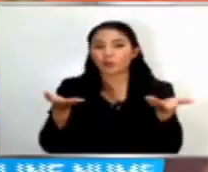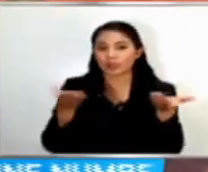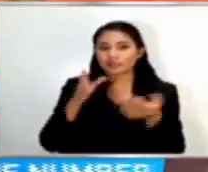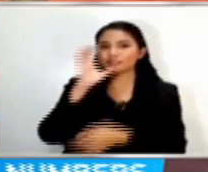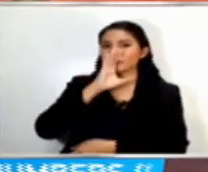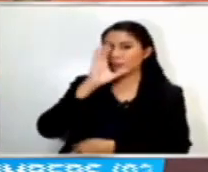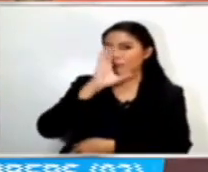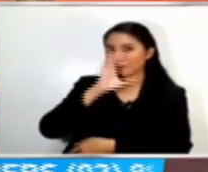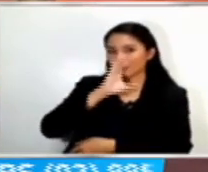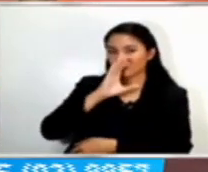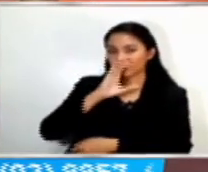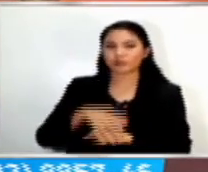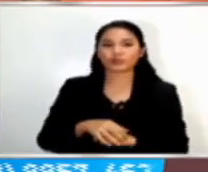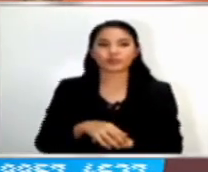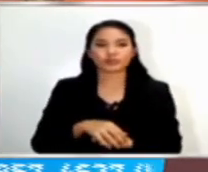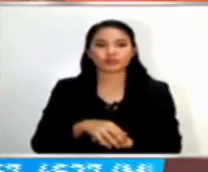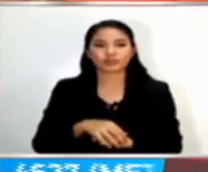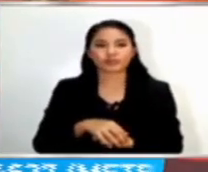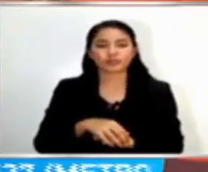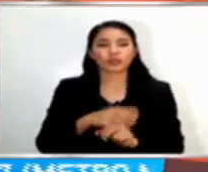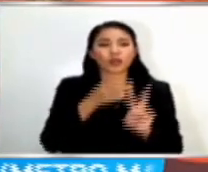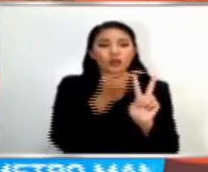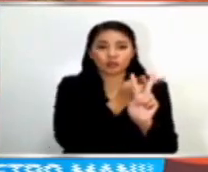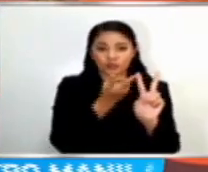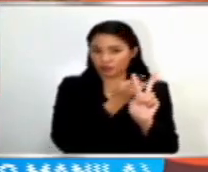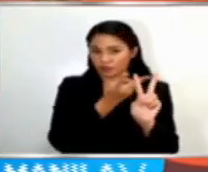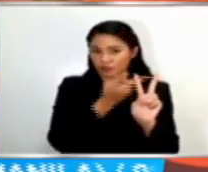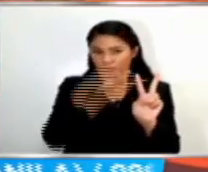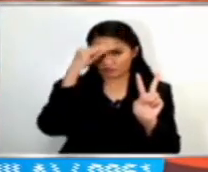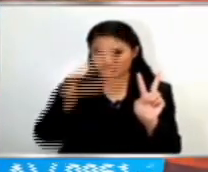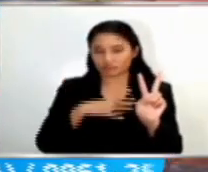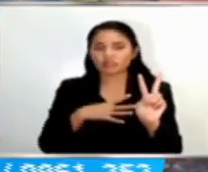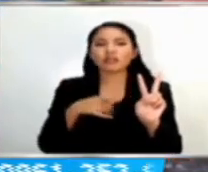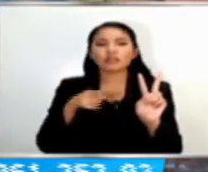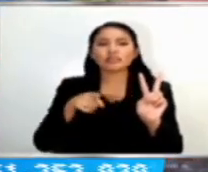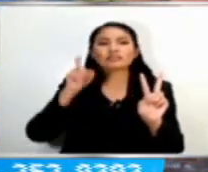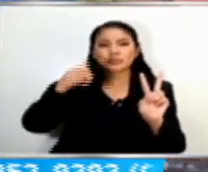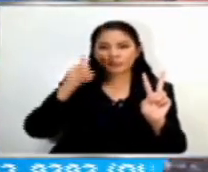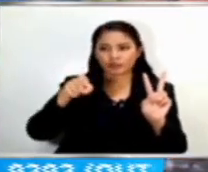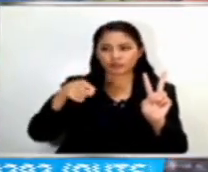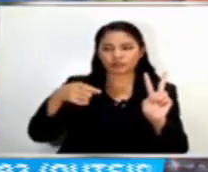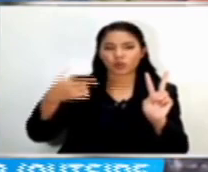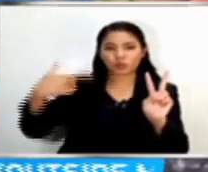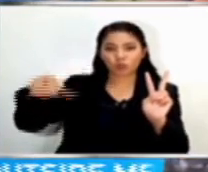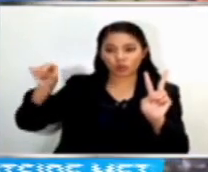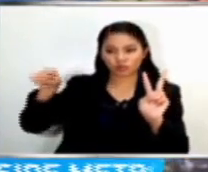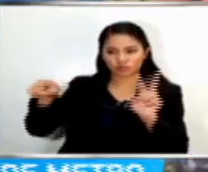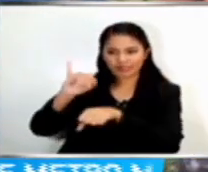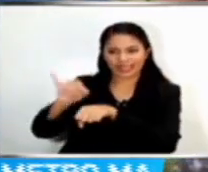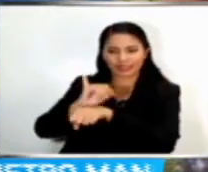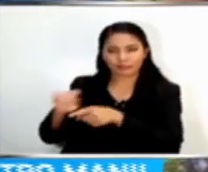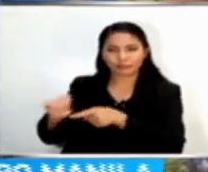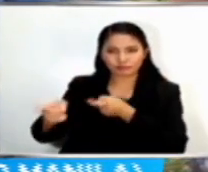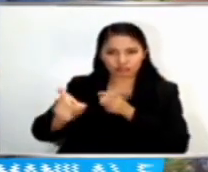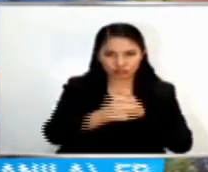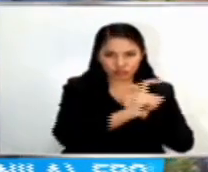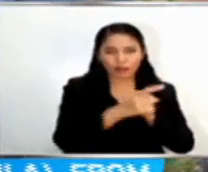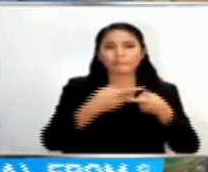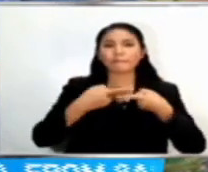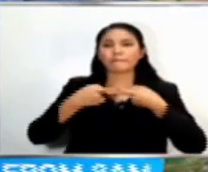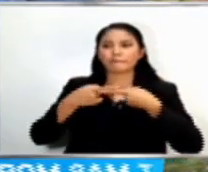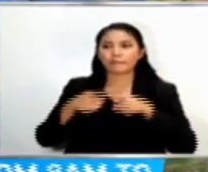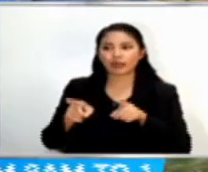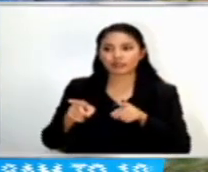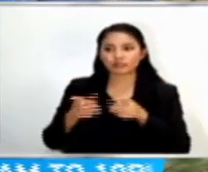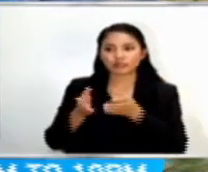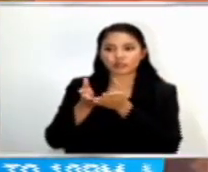kina Redemptor Cueva at Archie Mamposte, papunta sana sila sa Bantayan Island para mangisda. Pero hindi pa man sila nakakalayo, tumaob